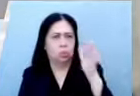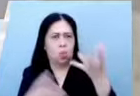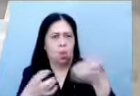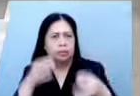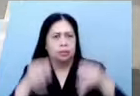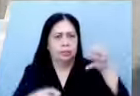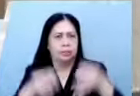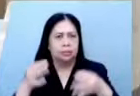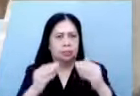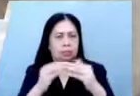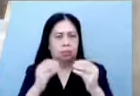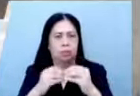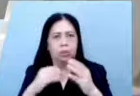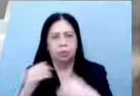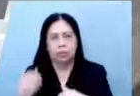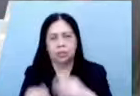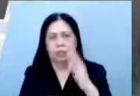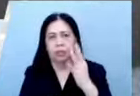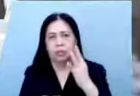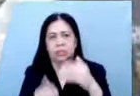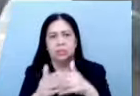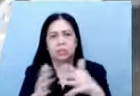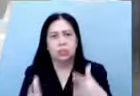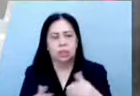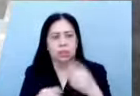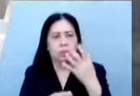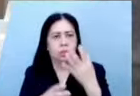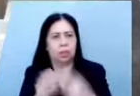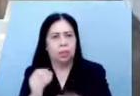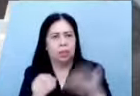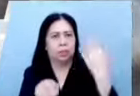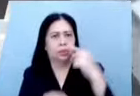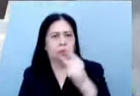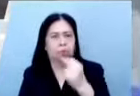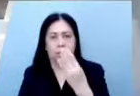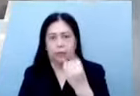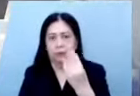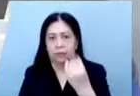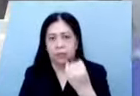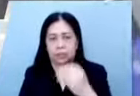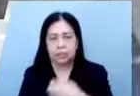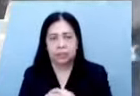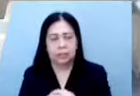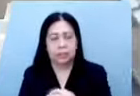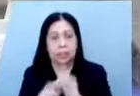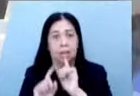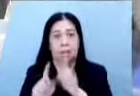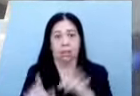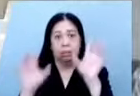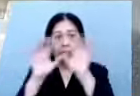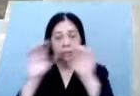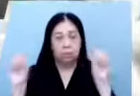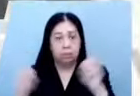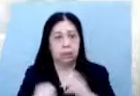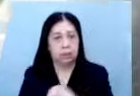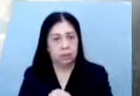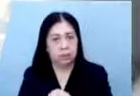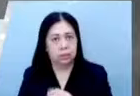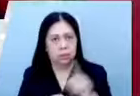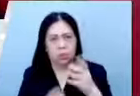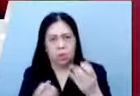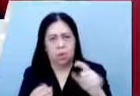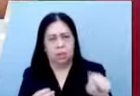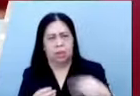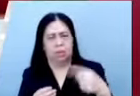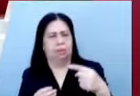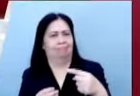para sa mahigit 40 estudyante na wala noong 2014. Ang sagot ng kanilang pangulo, pang-udyok pero hindi